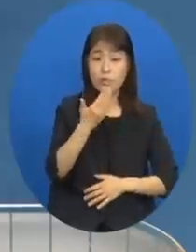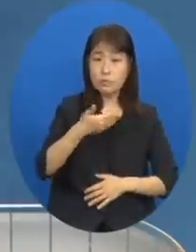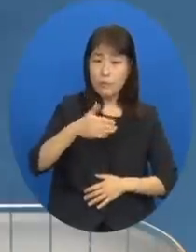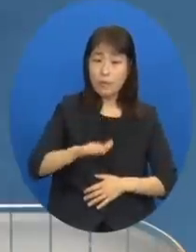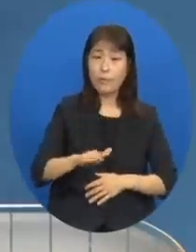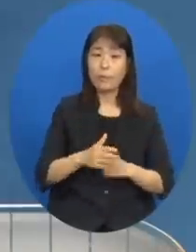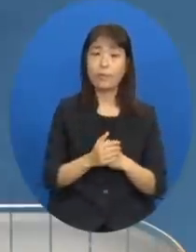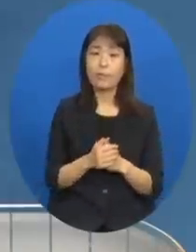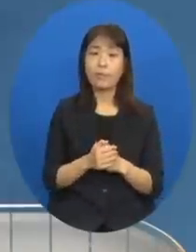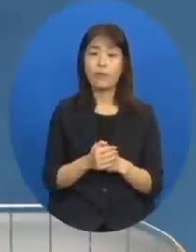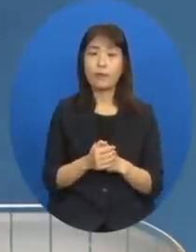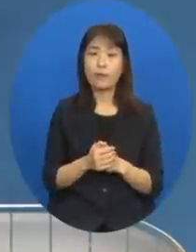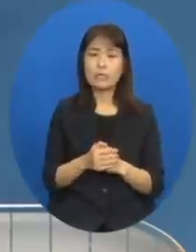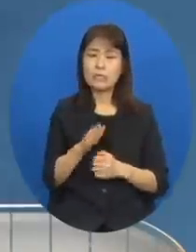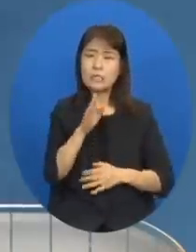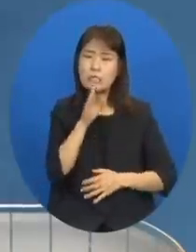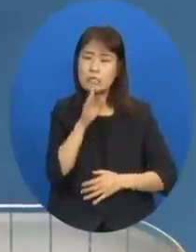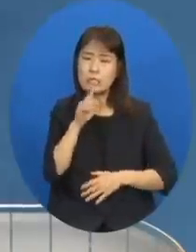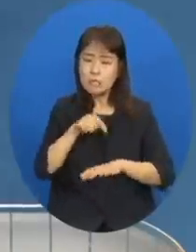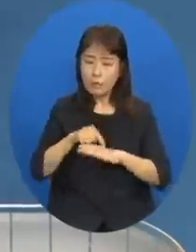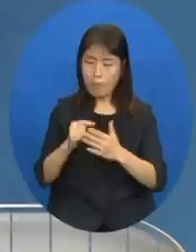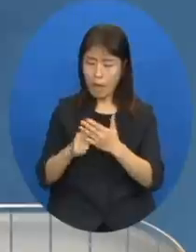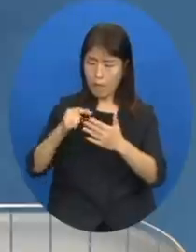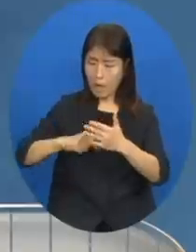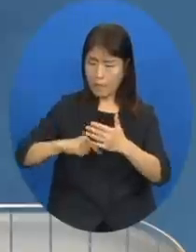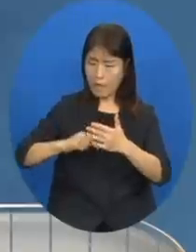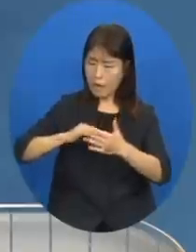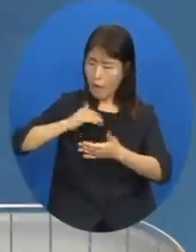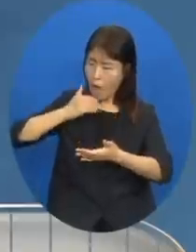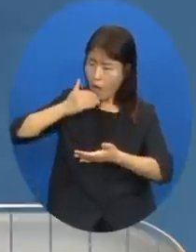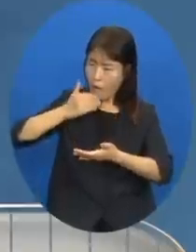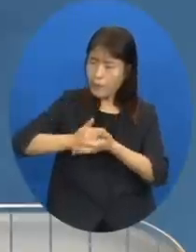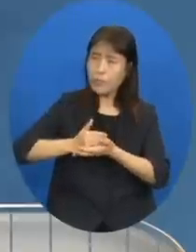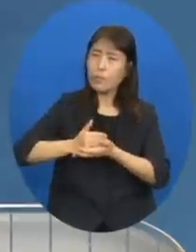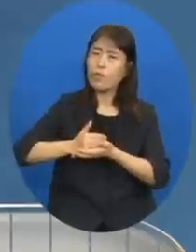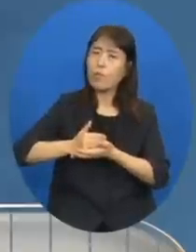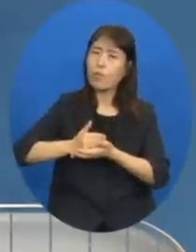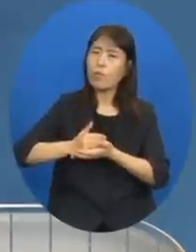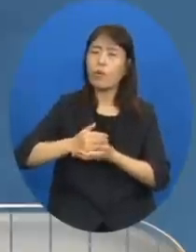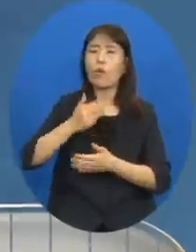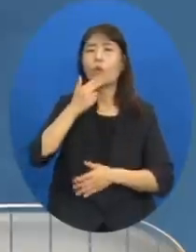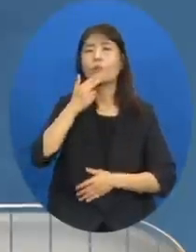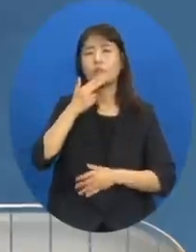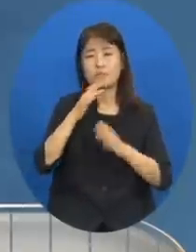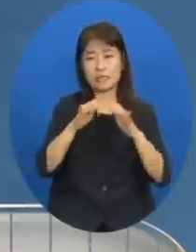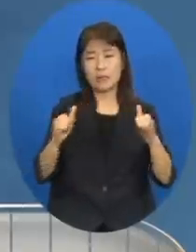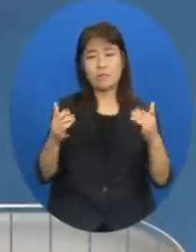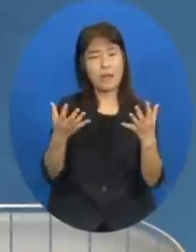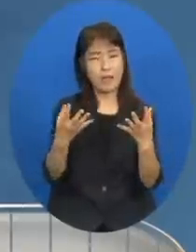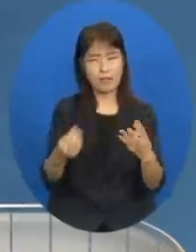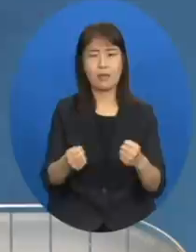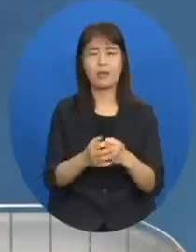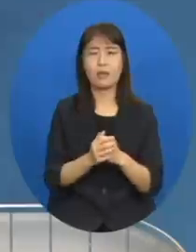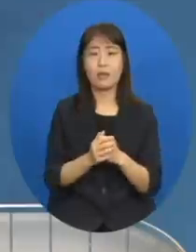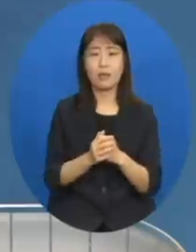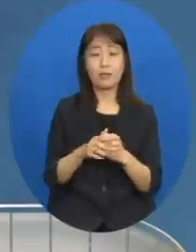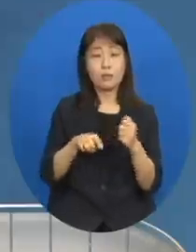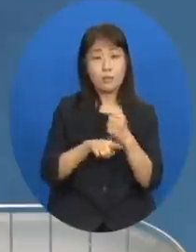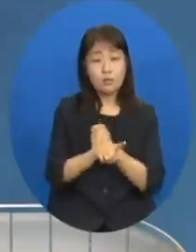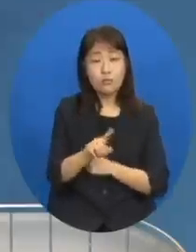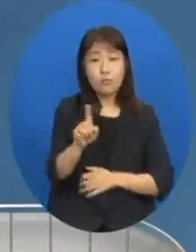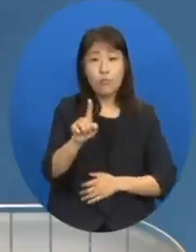되는데 실제로 마음에 큰 감동이 없는 성도들이 꽤 많습니다 이유는